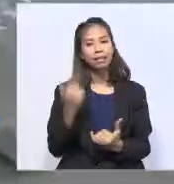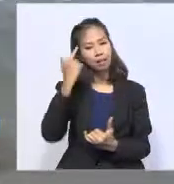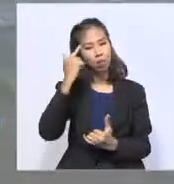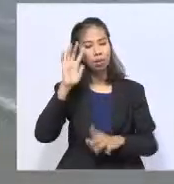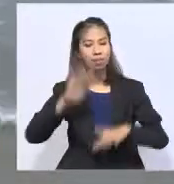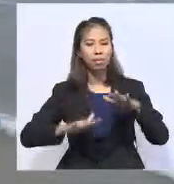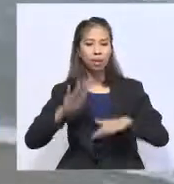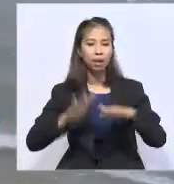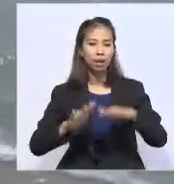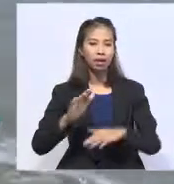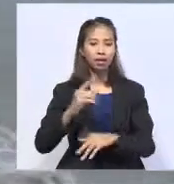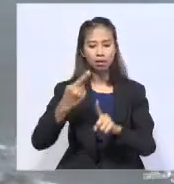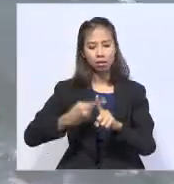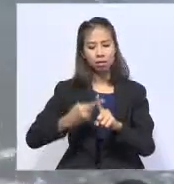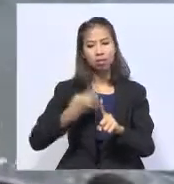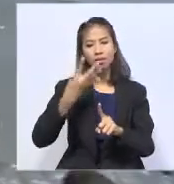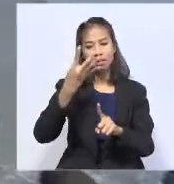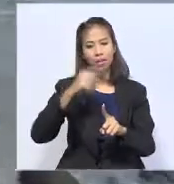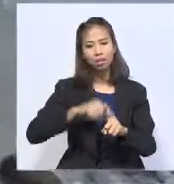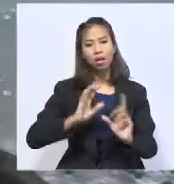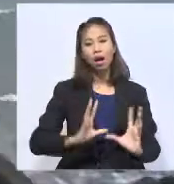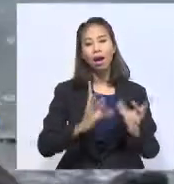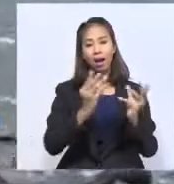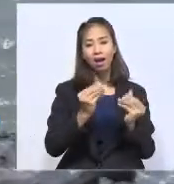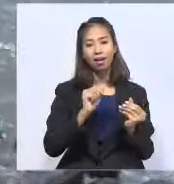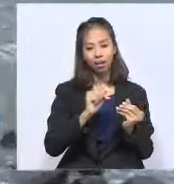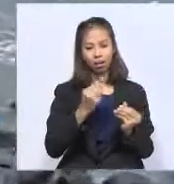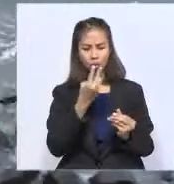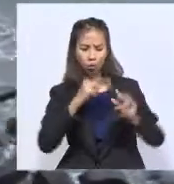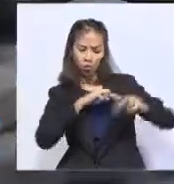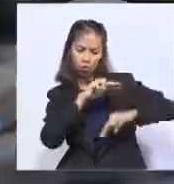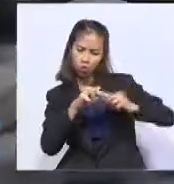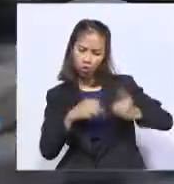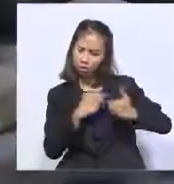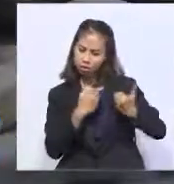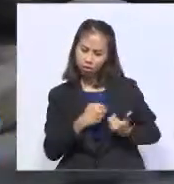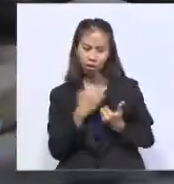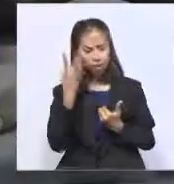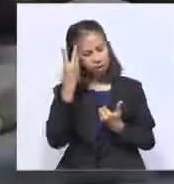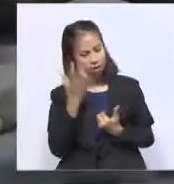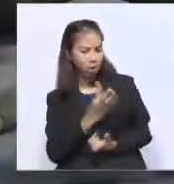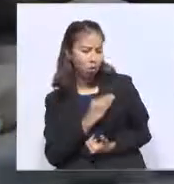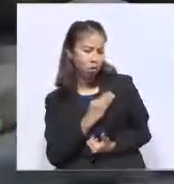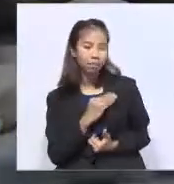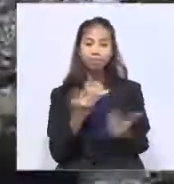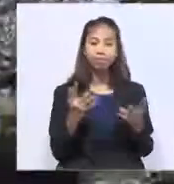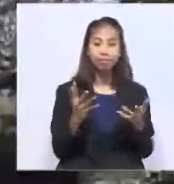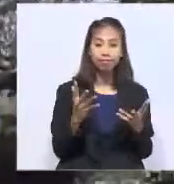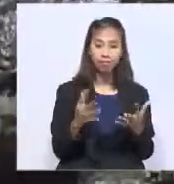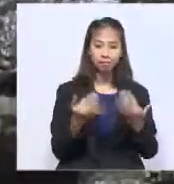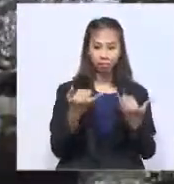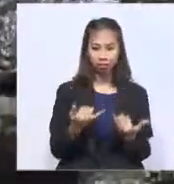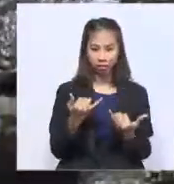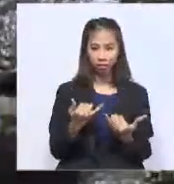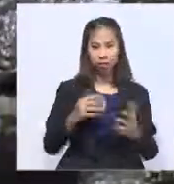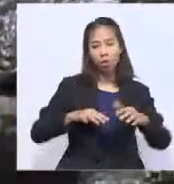ใช้เวลาในการรักษาประมาณ4เดือนโดยพบว่าสุขภาพจิตของคนไข้ดีมากไม่มีอาการวิตกกังวลใดๆและคนไข้ได้รับการ